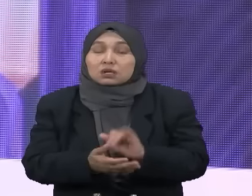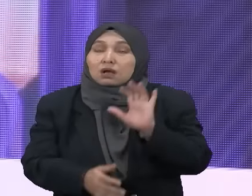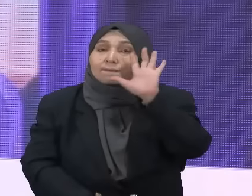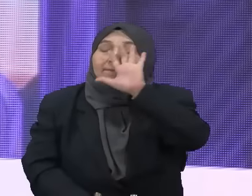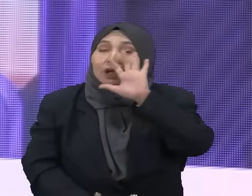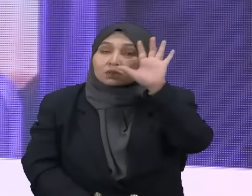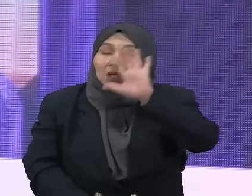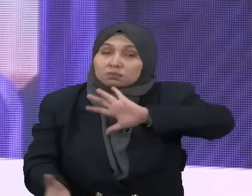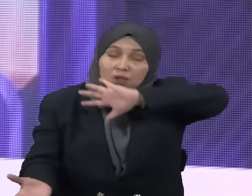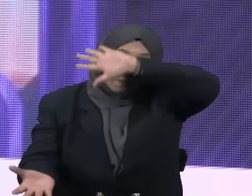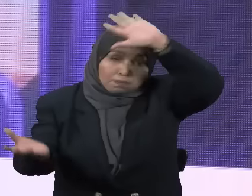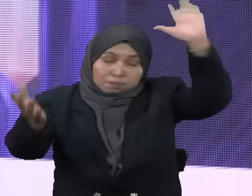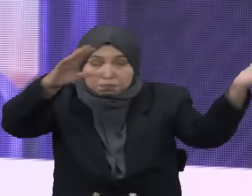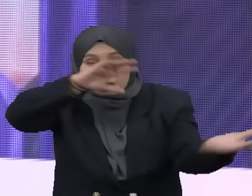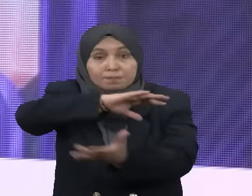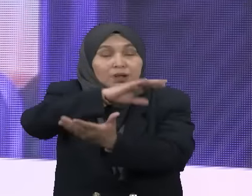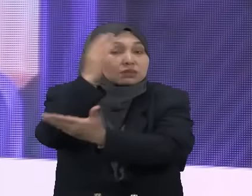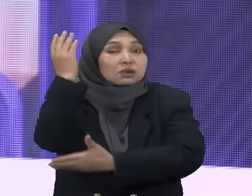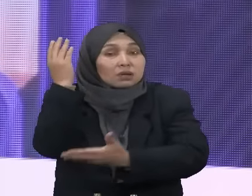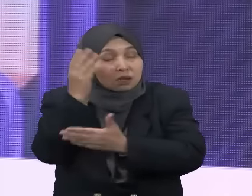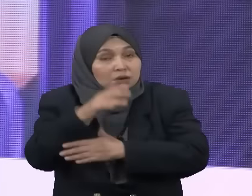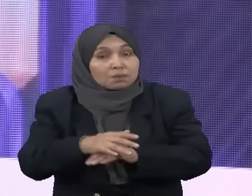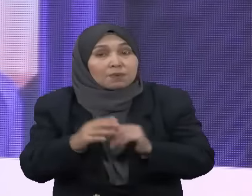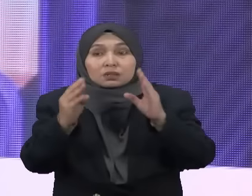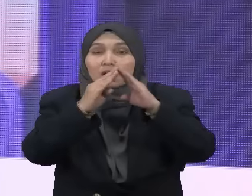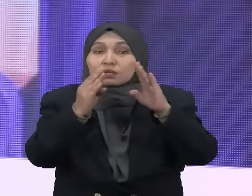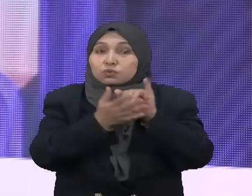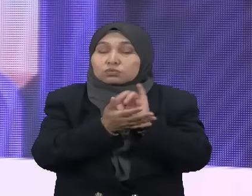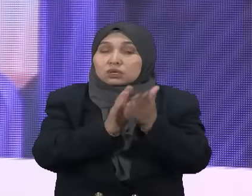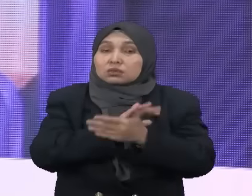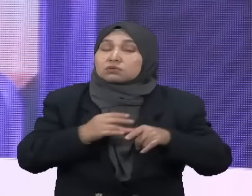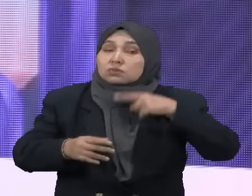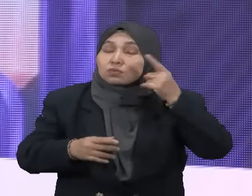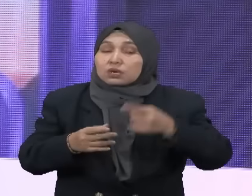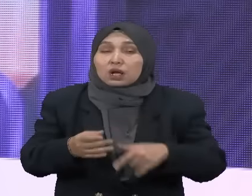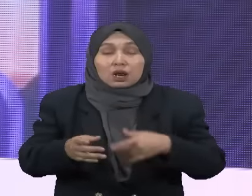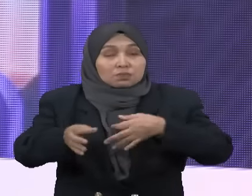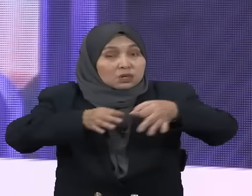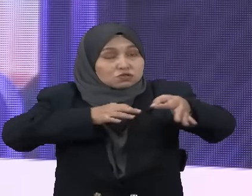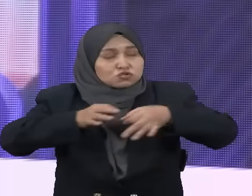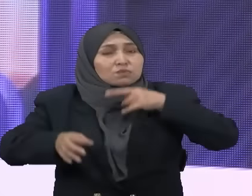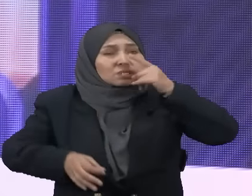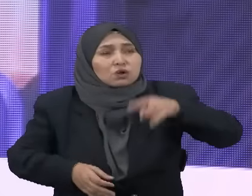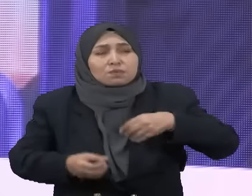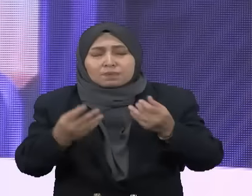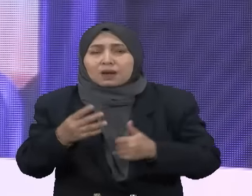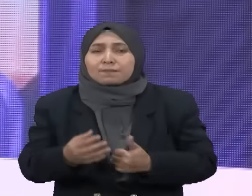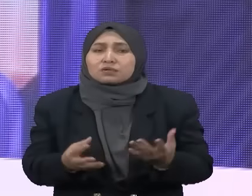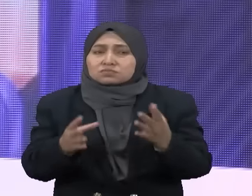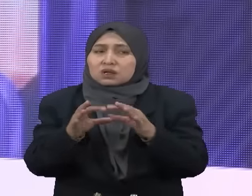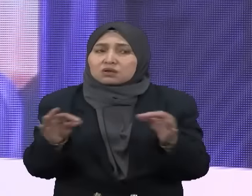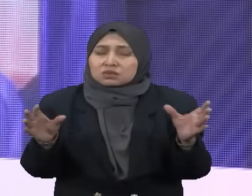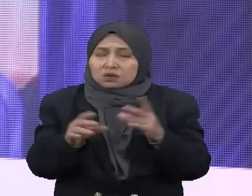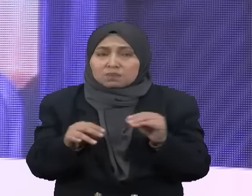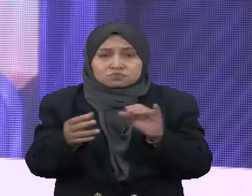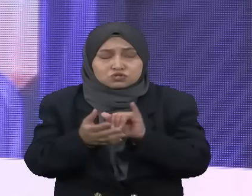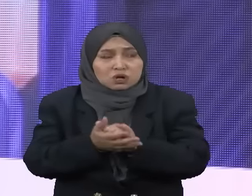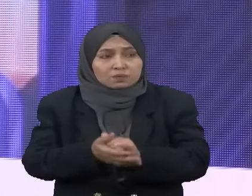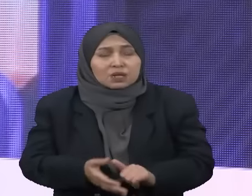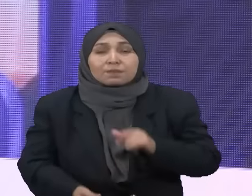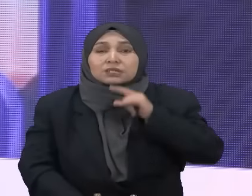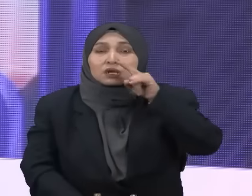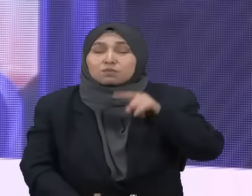tuan-tuan, menterbalikkan negara mereka. Kan, disebutkan di dalam tafsir Ibnu Kathir, menyebut beberapa riwayat daripada kalamut tabi'in. Kan,